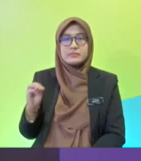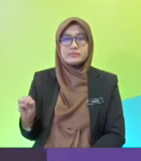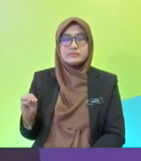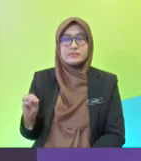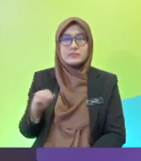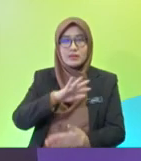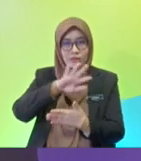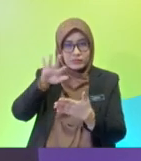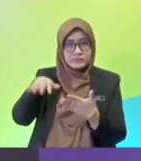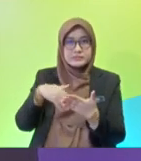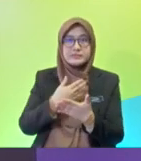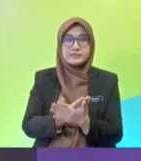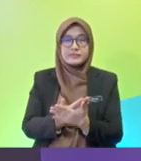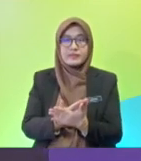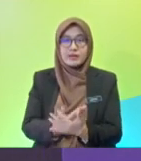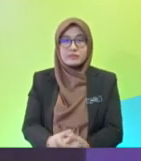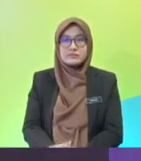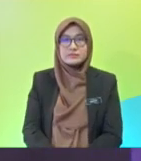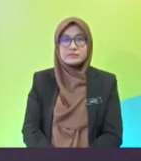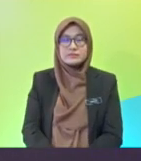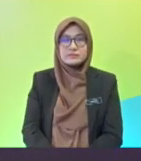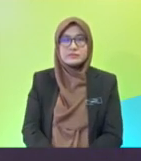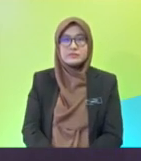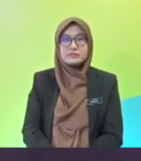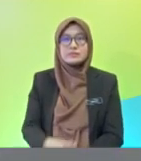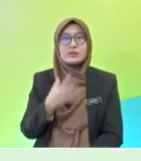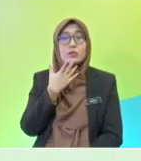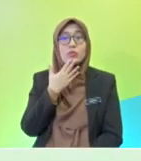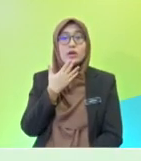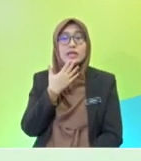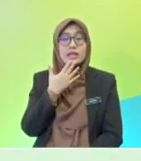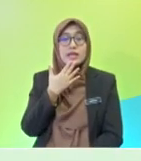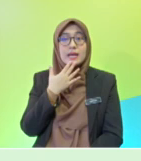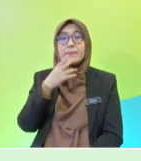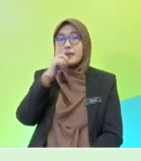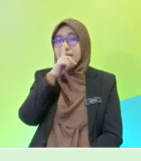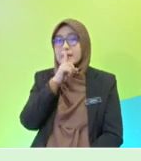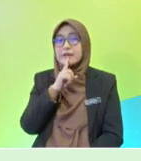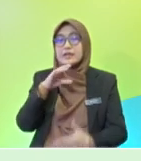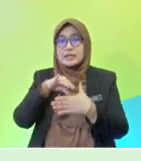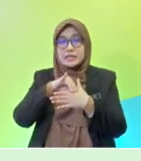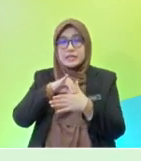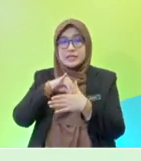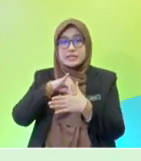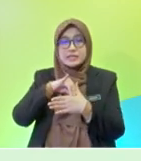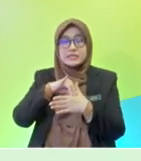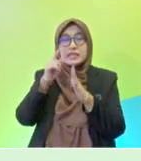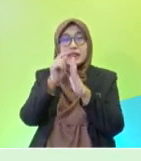kalian ataupun yang berada di rumah juga Abang gizi yang berwarna merah itu ialah isi apa namanya